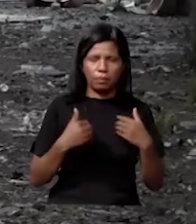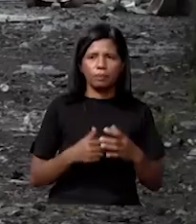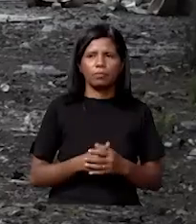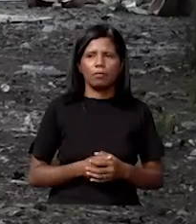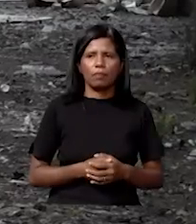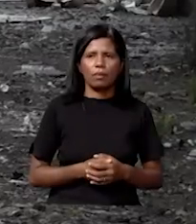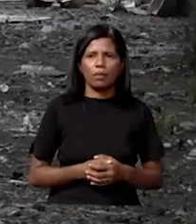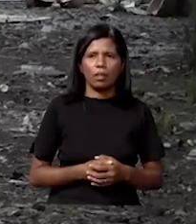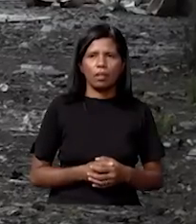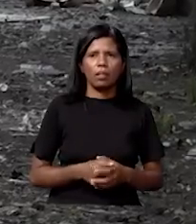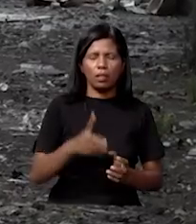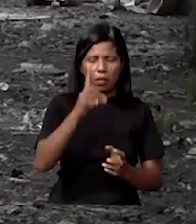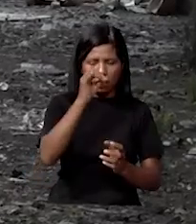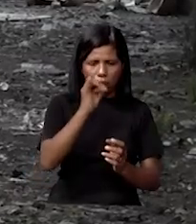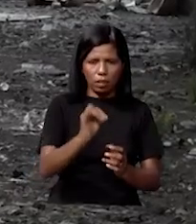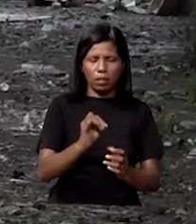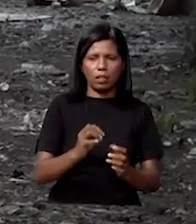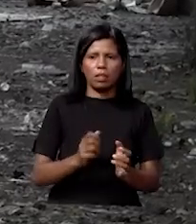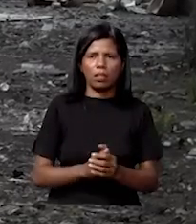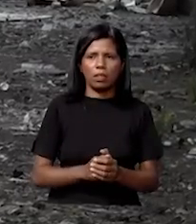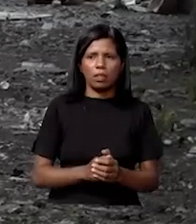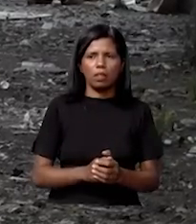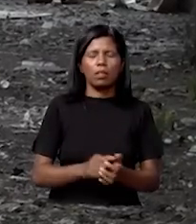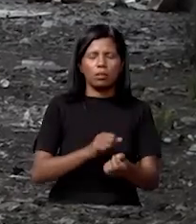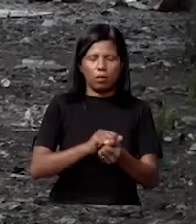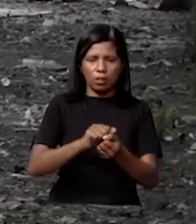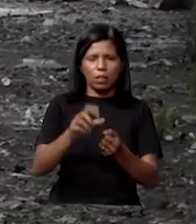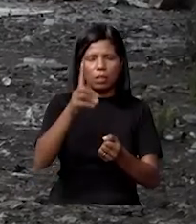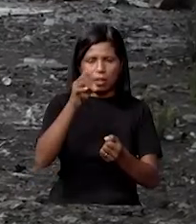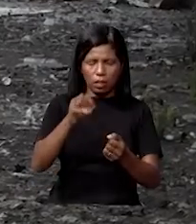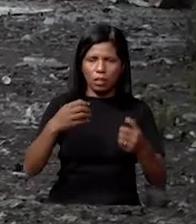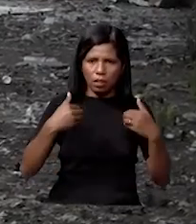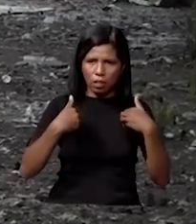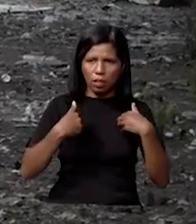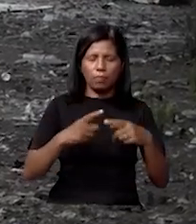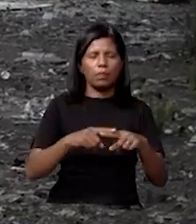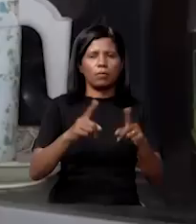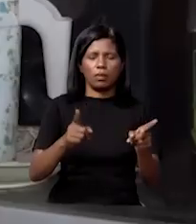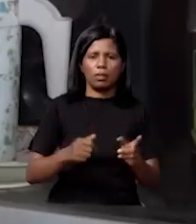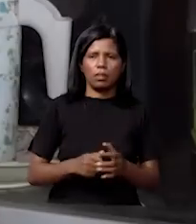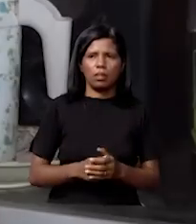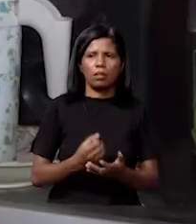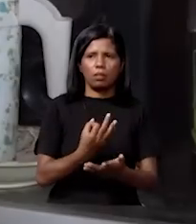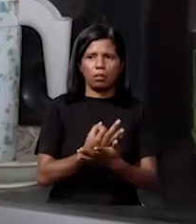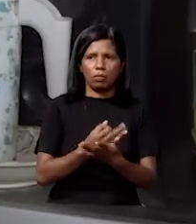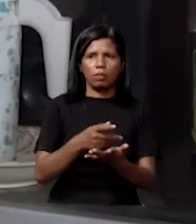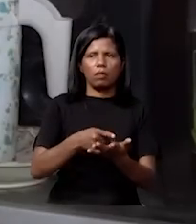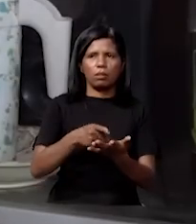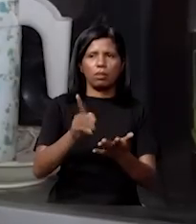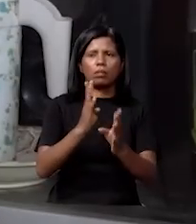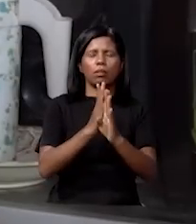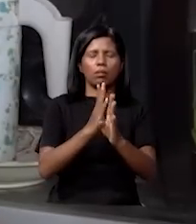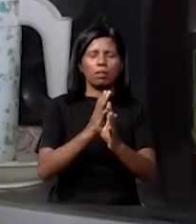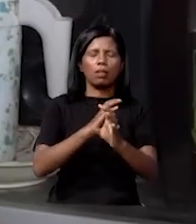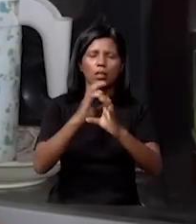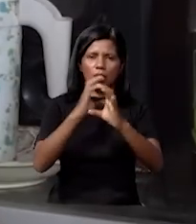los wiha di laran ba pasia di laran ne iha be osane sil kareta ba mai osan